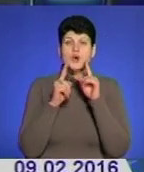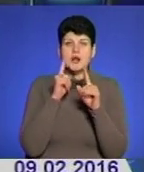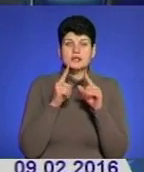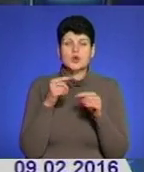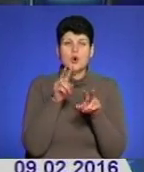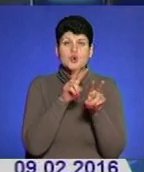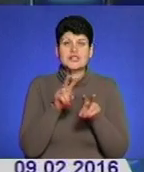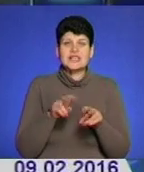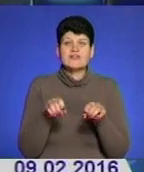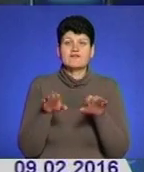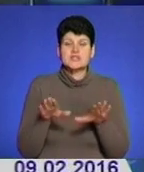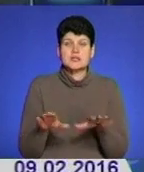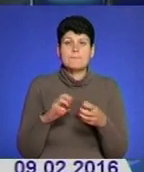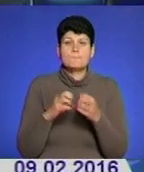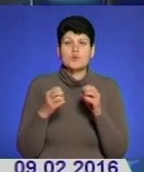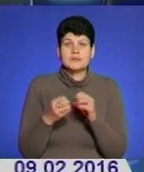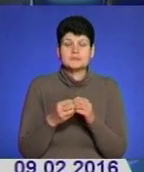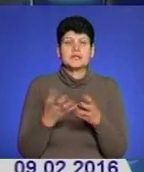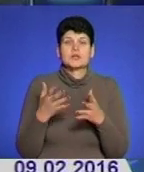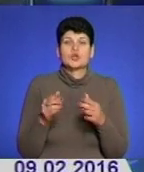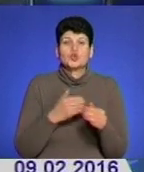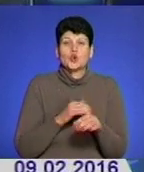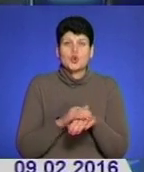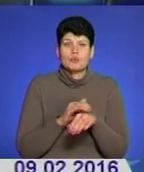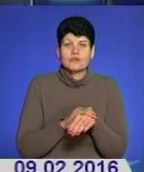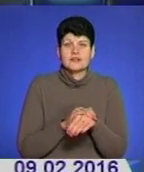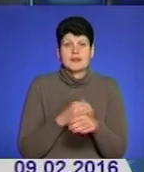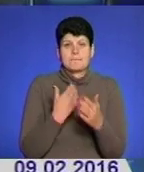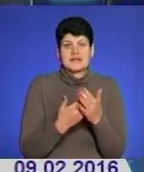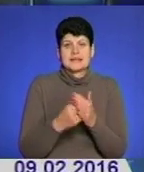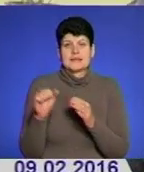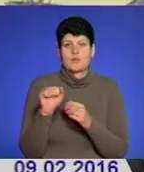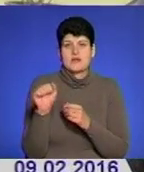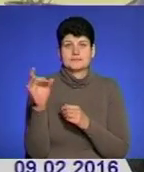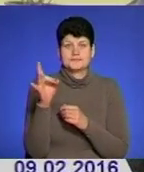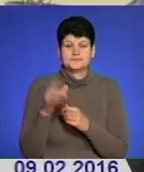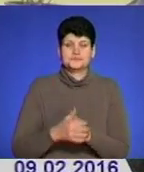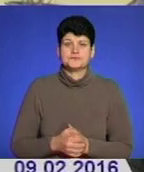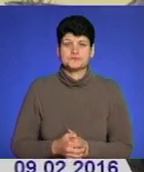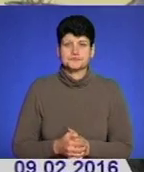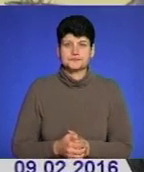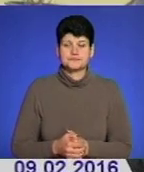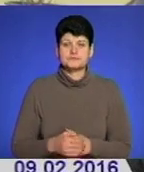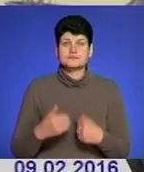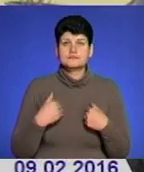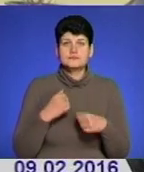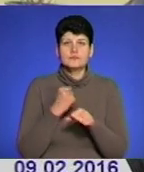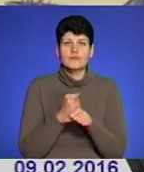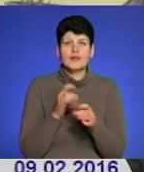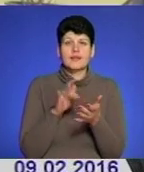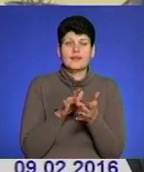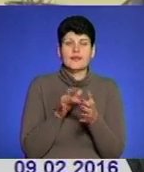вирішення проблемних аспектів функціонування добровільних об'єднань громад на прикладі Теребовлянського. Ми зробили